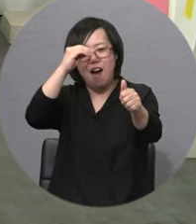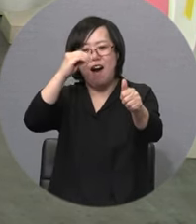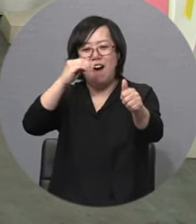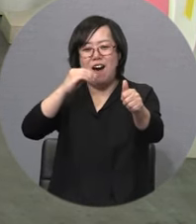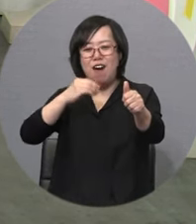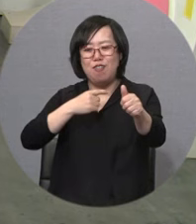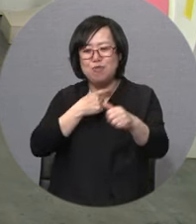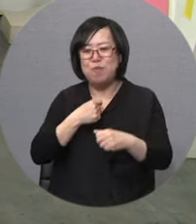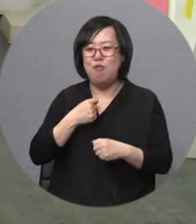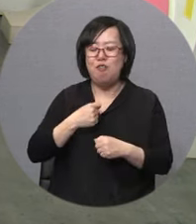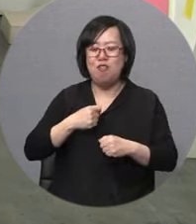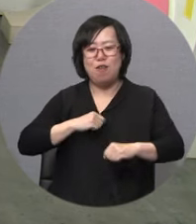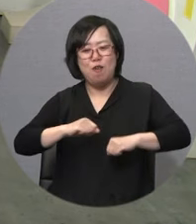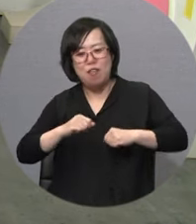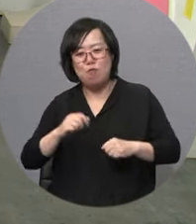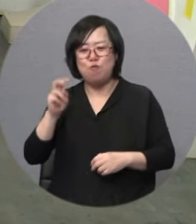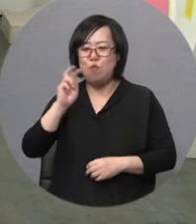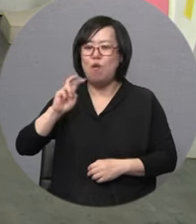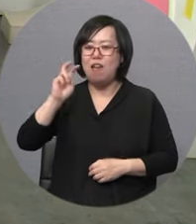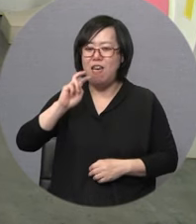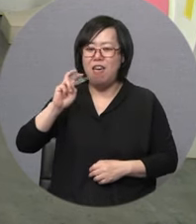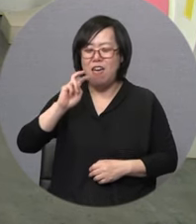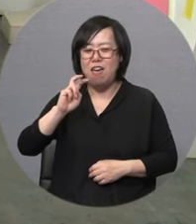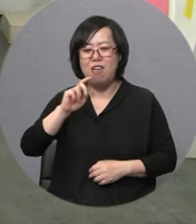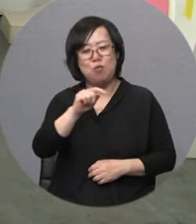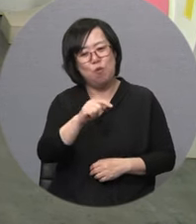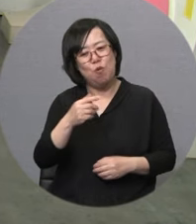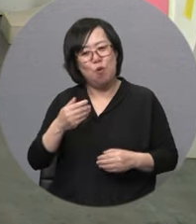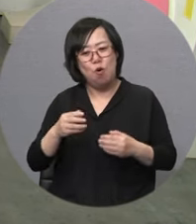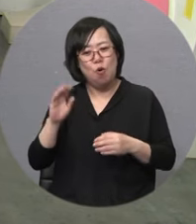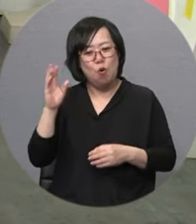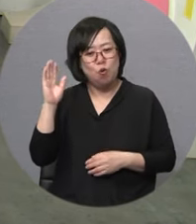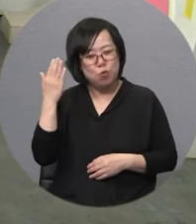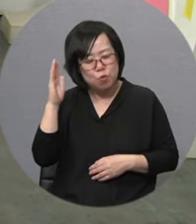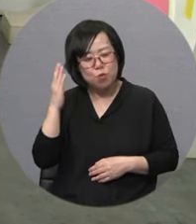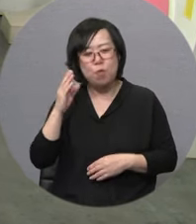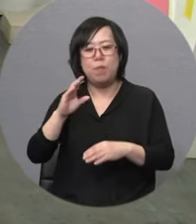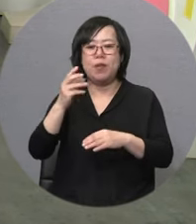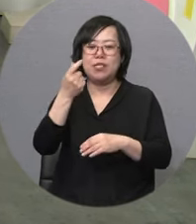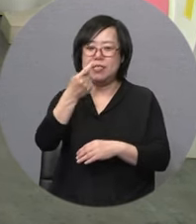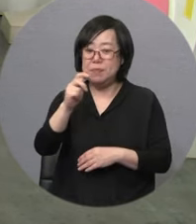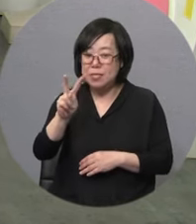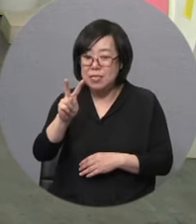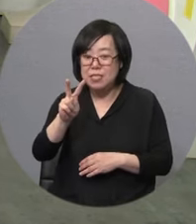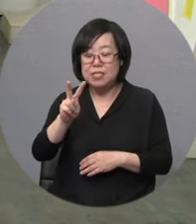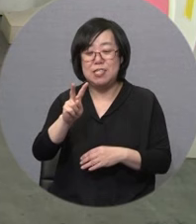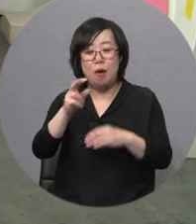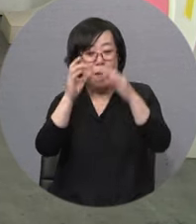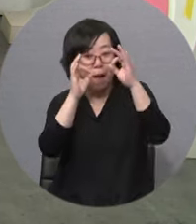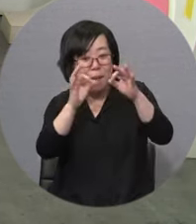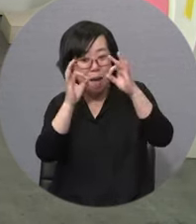그럴까요? 아주 그냥 왕성한 네. 활동을 하고 계시기 네. 때문에 너무 보기가 좋습니다. 아, 이제 60이신데 뭐. 네.